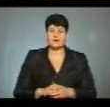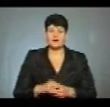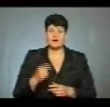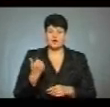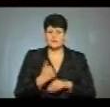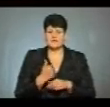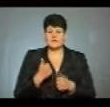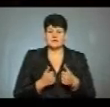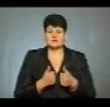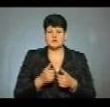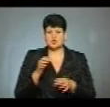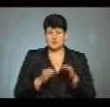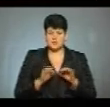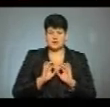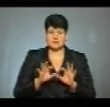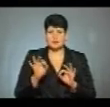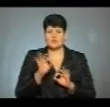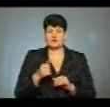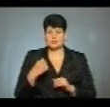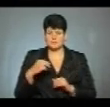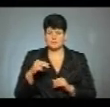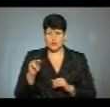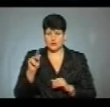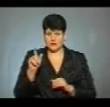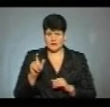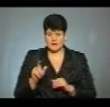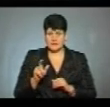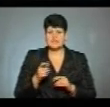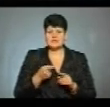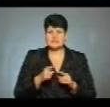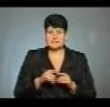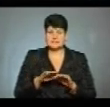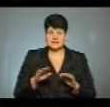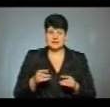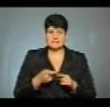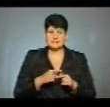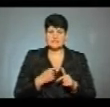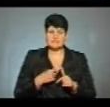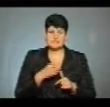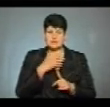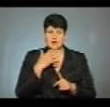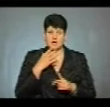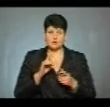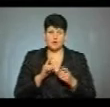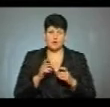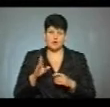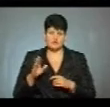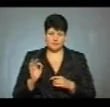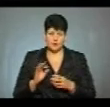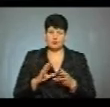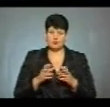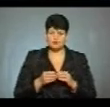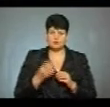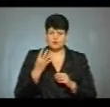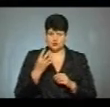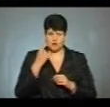Ірина Гейна розповіла про чемпіонат. Ці діти проходять 4 снаряди, це називається багатоборство. І по сумі цих